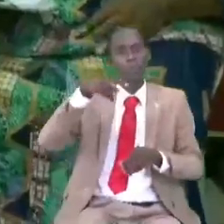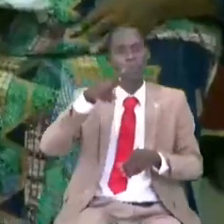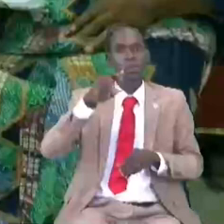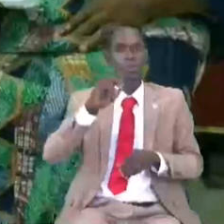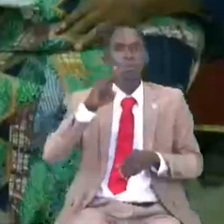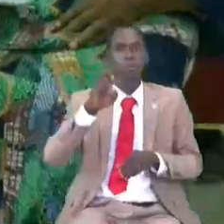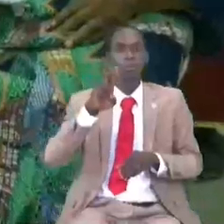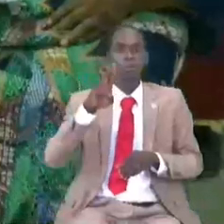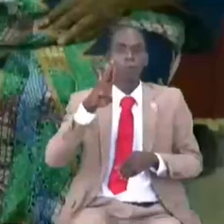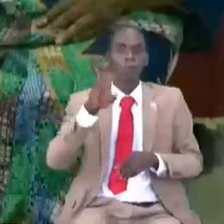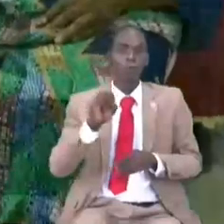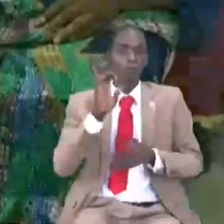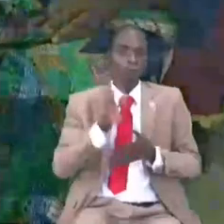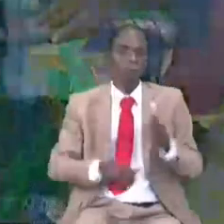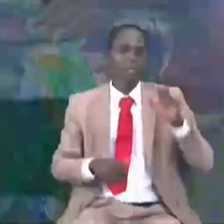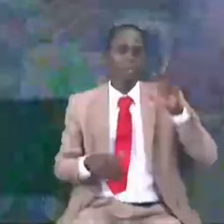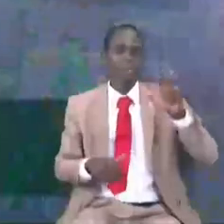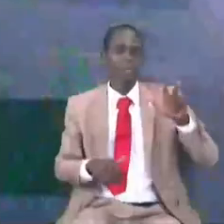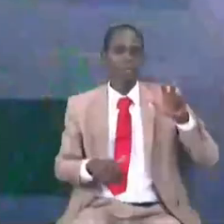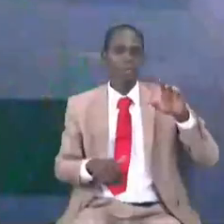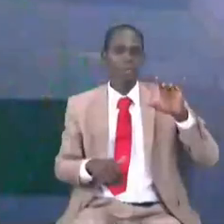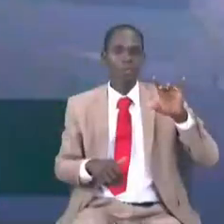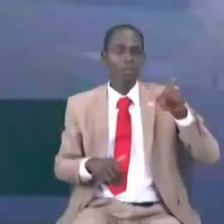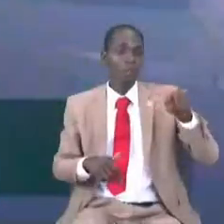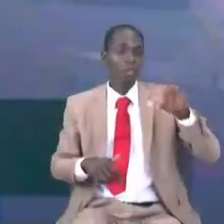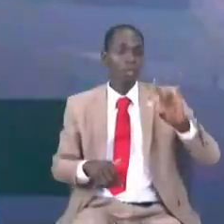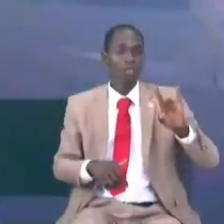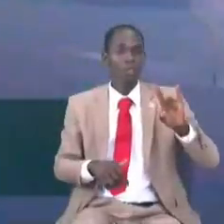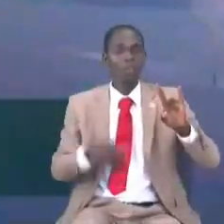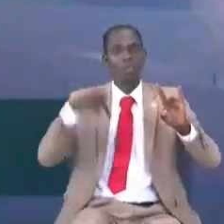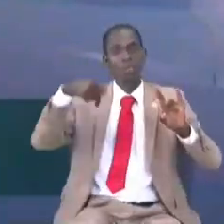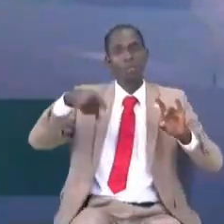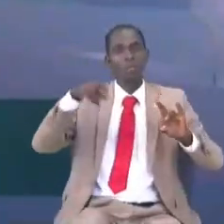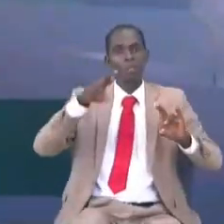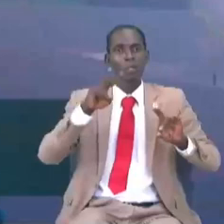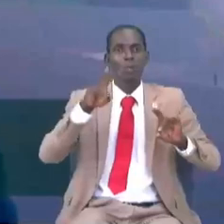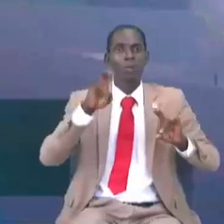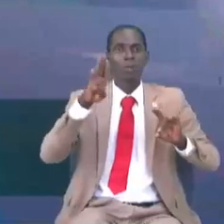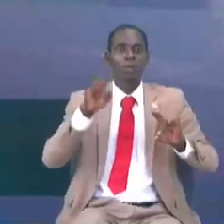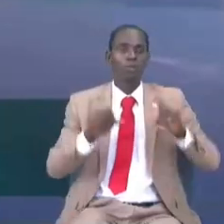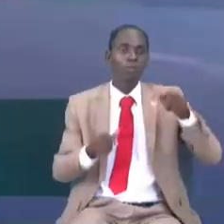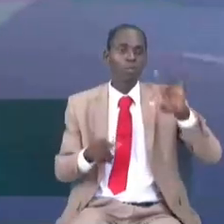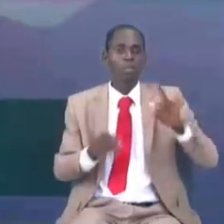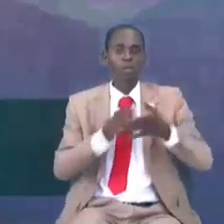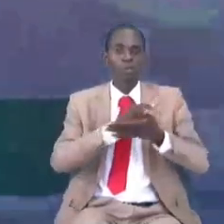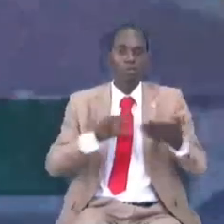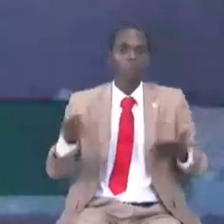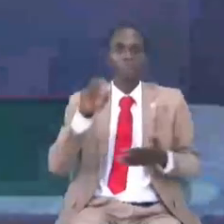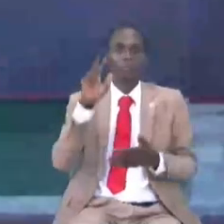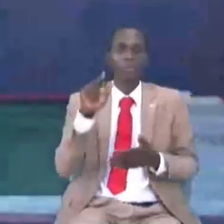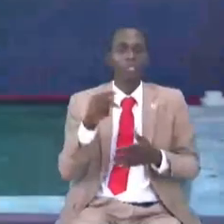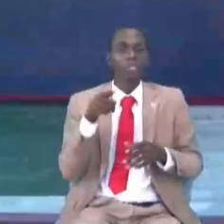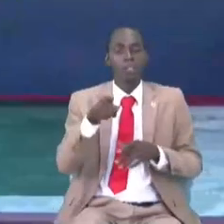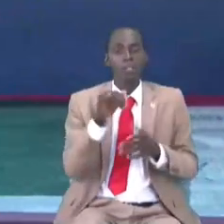Proverbe 28, verset 13. Celui qui cache ses transgressions ne prospère point. Et